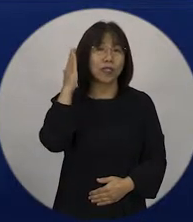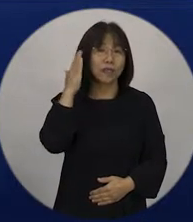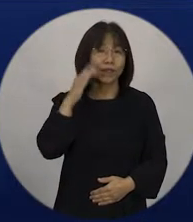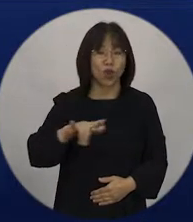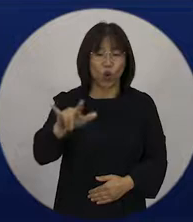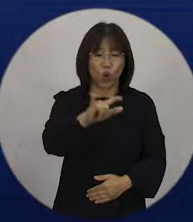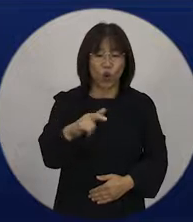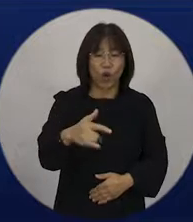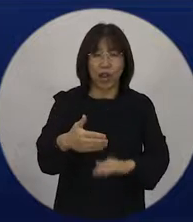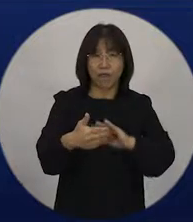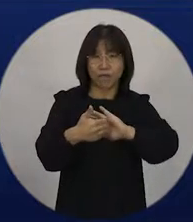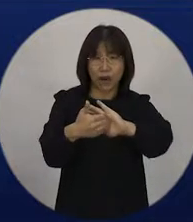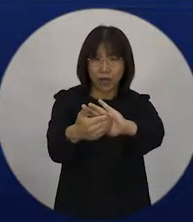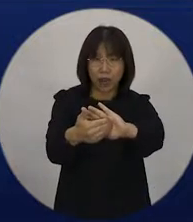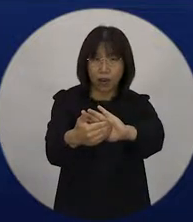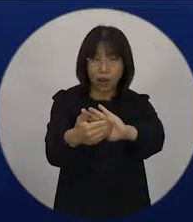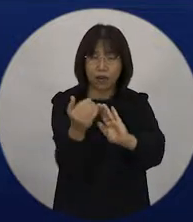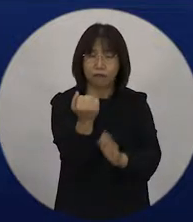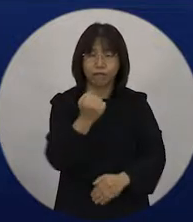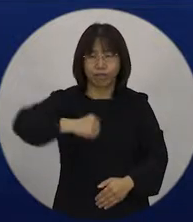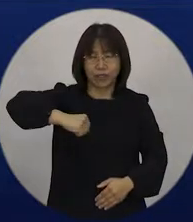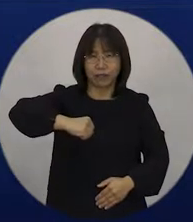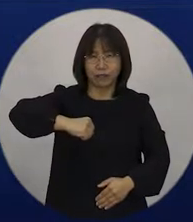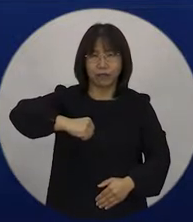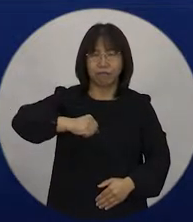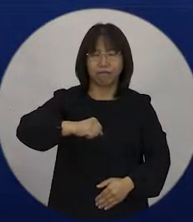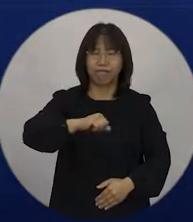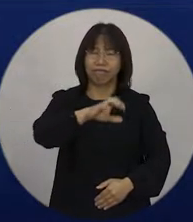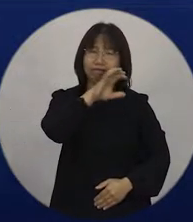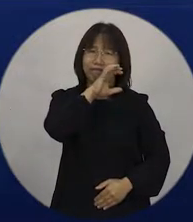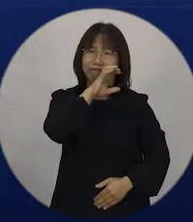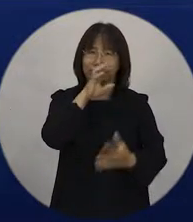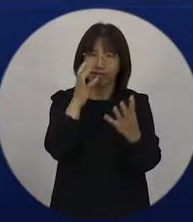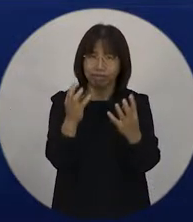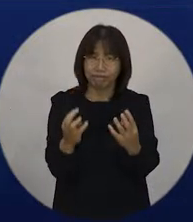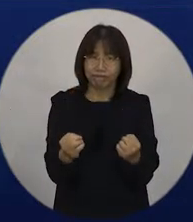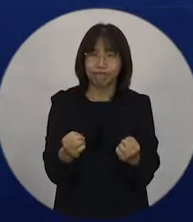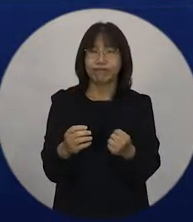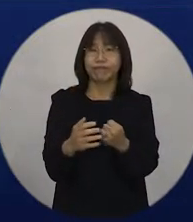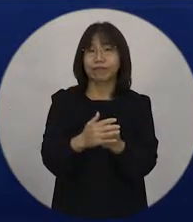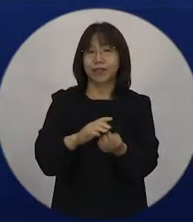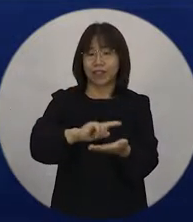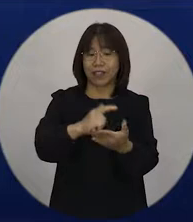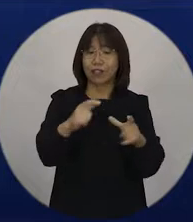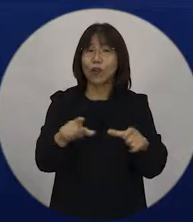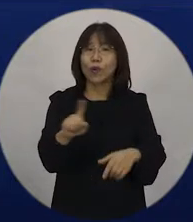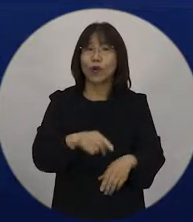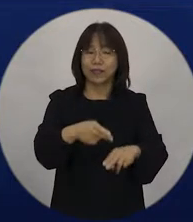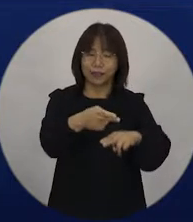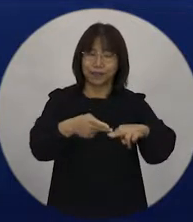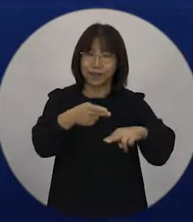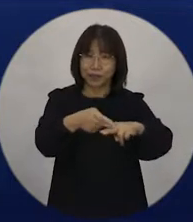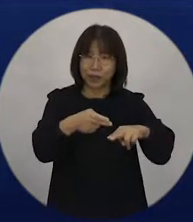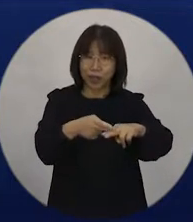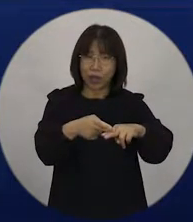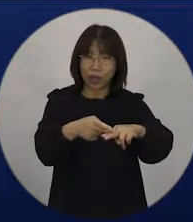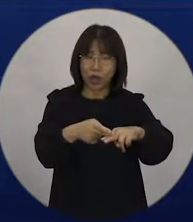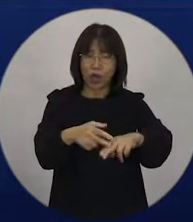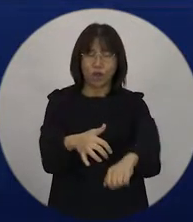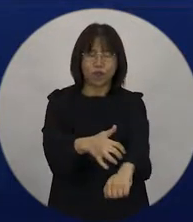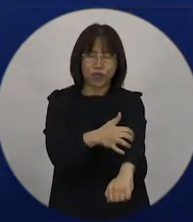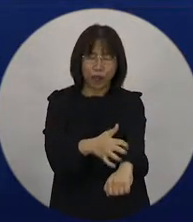최근 방역지침 위반 민원을 제기하는 사례가 빈번히 발생하고 있는데요. 이에 강서구가 음식점